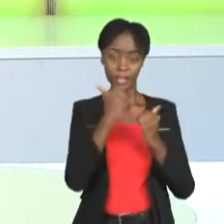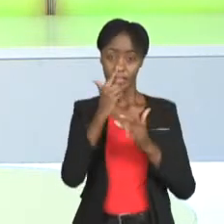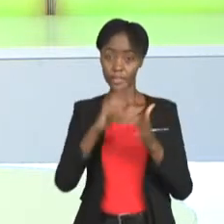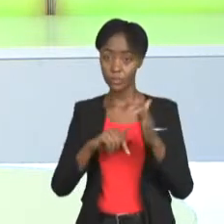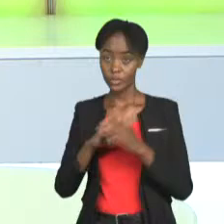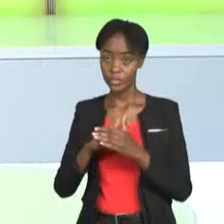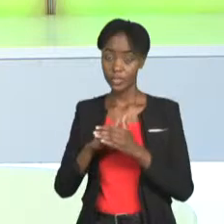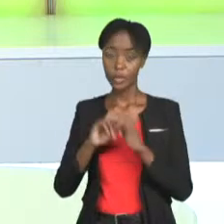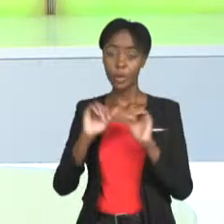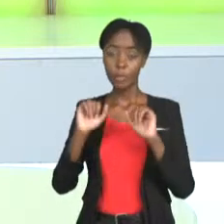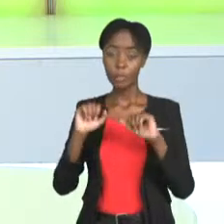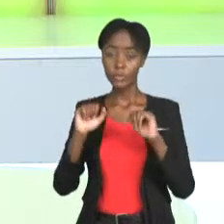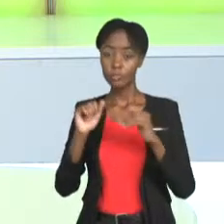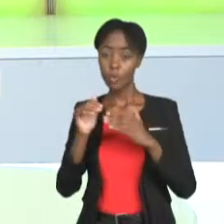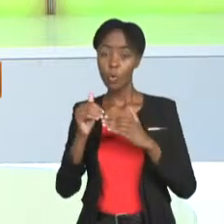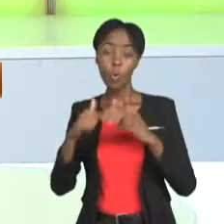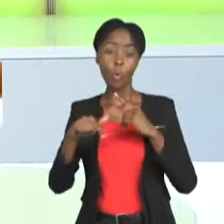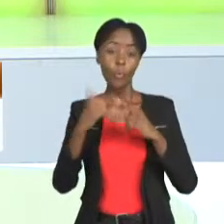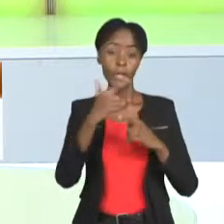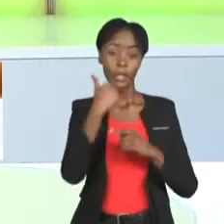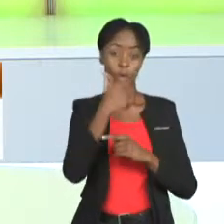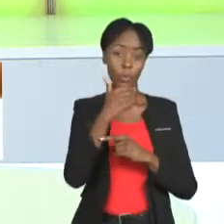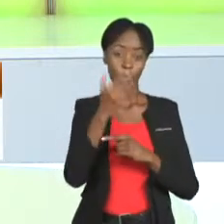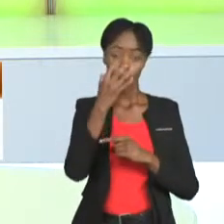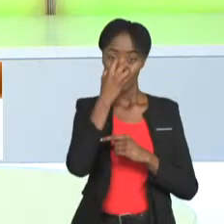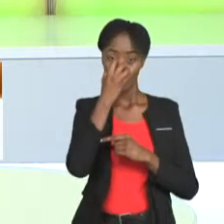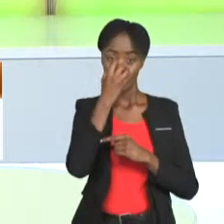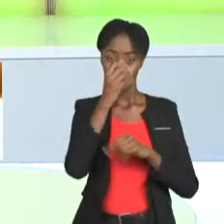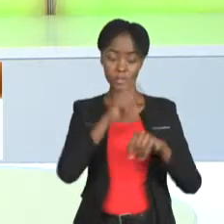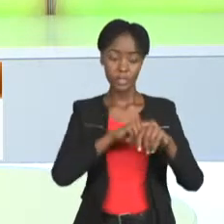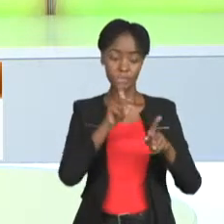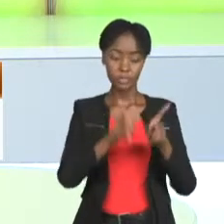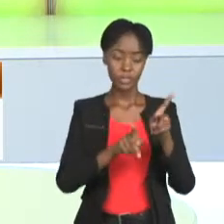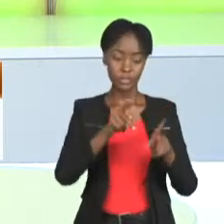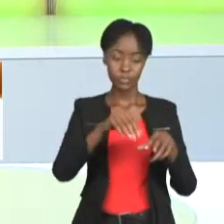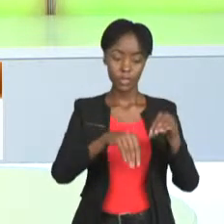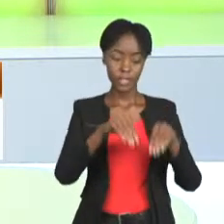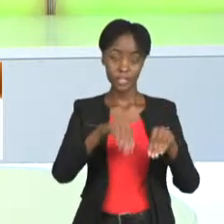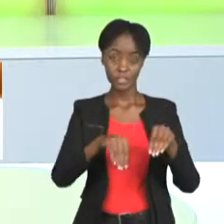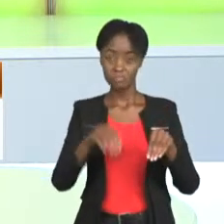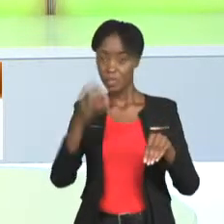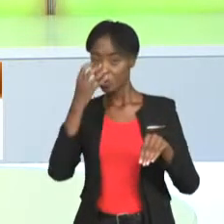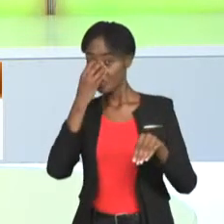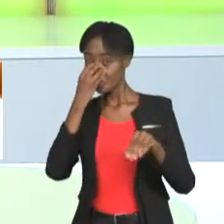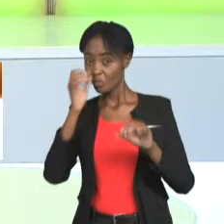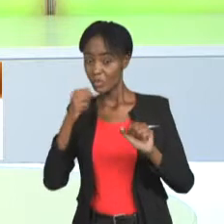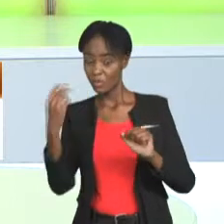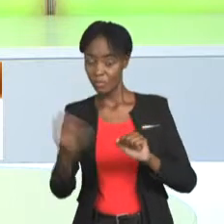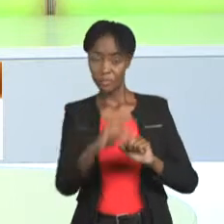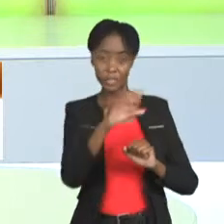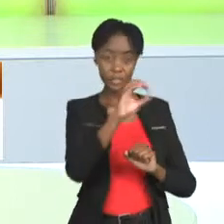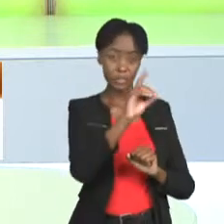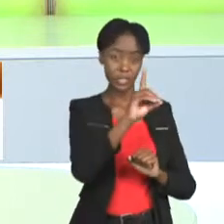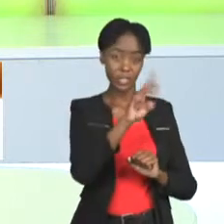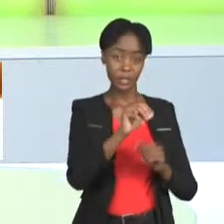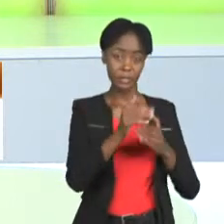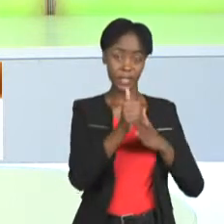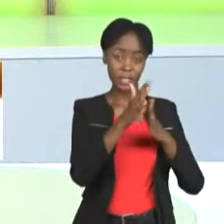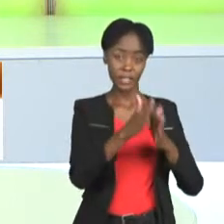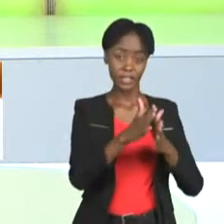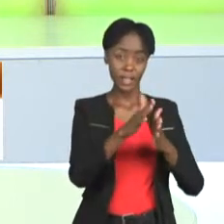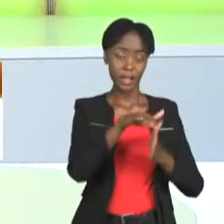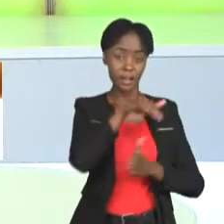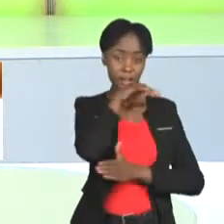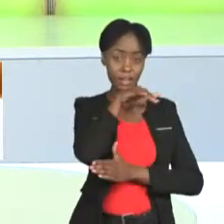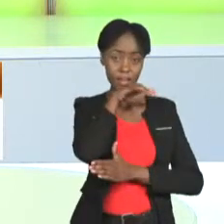Ruto kwenye uchaguzi wa mwaka 2022 akidai kuwa Ruto atambwaga kinara wa ODM Raila Odinga. Aidha, naibu wa Rais William